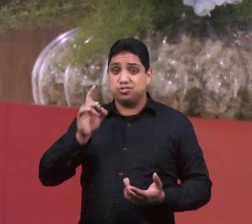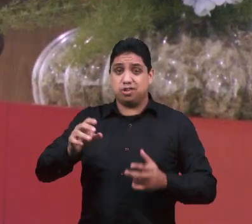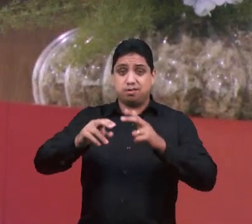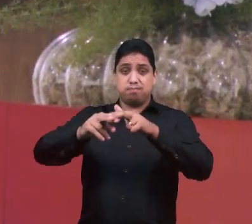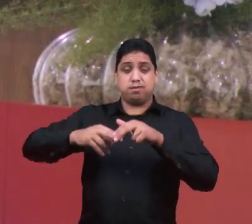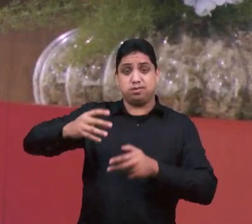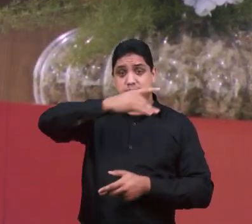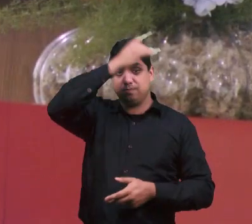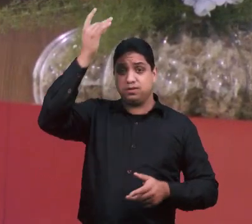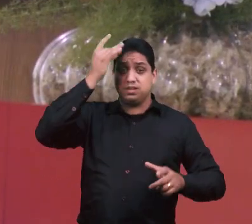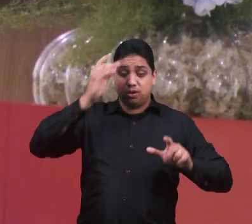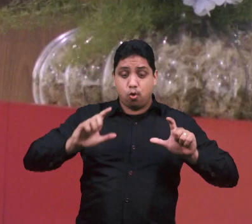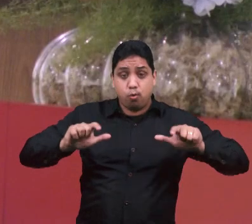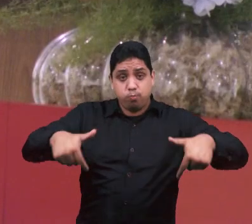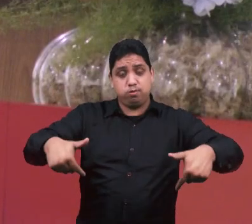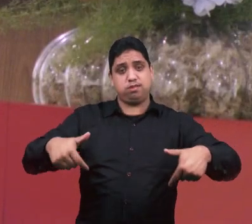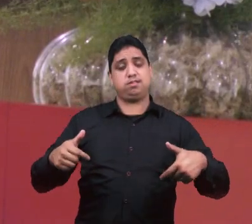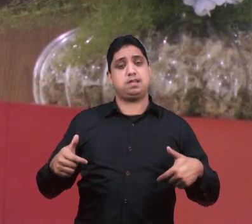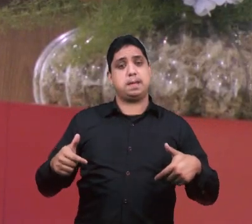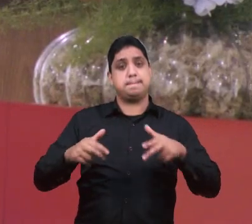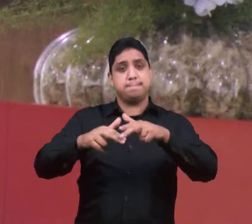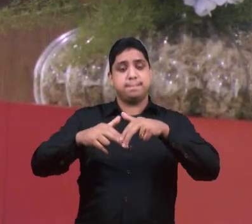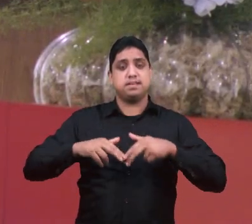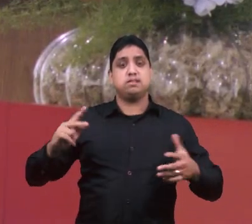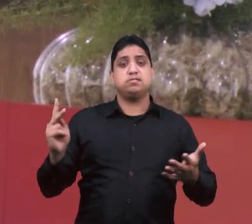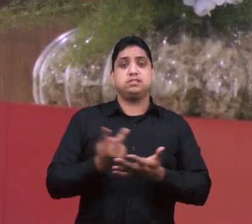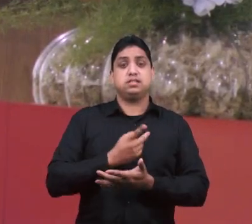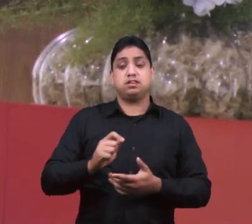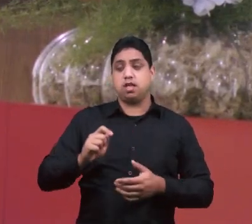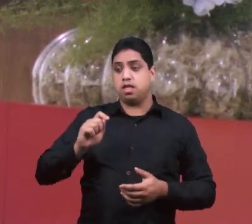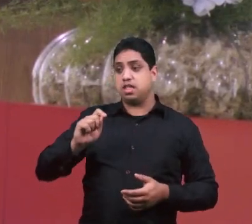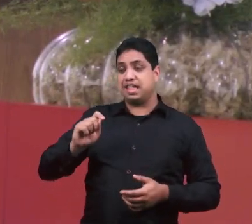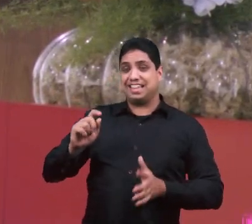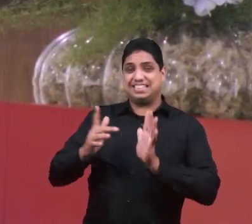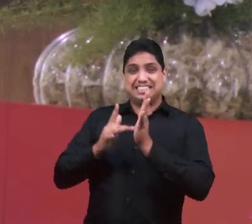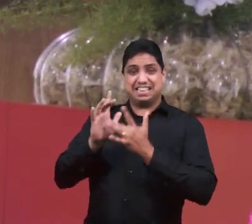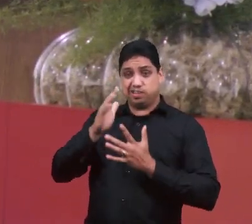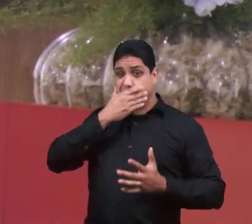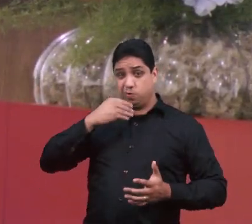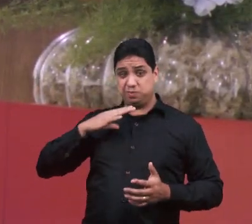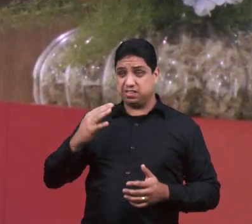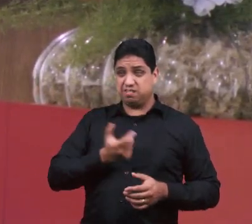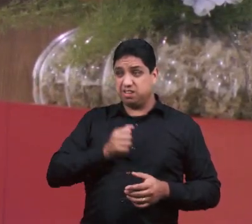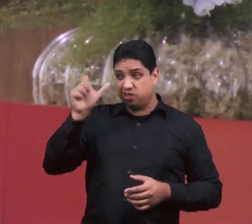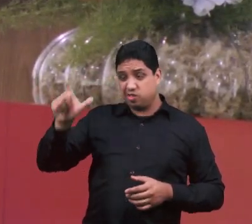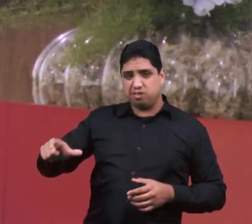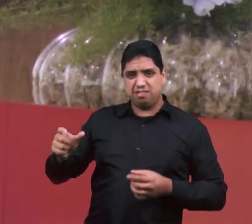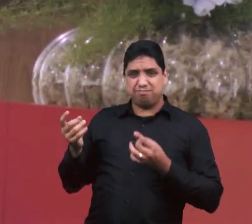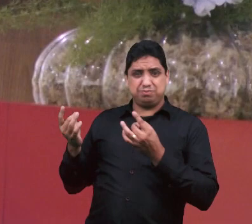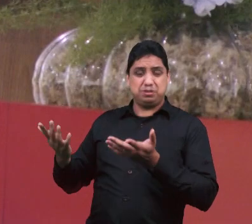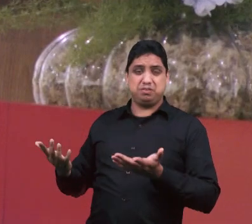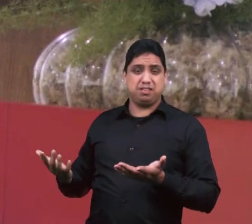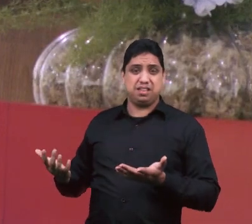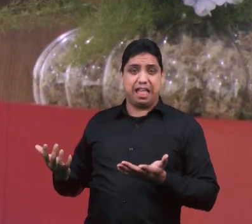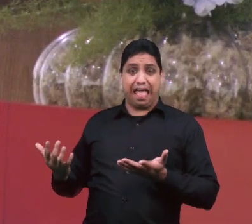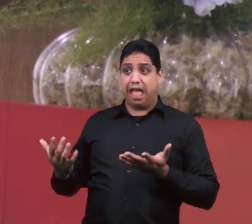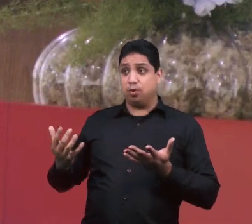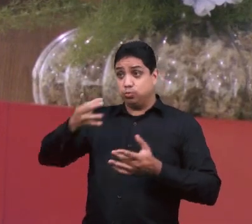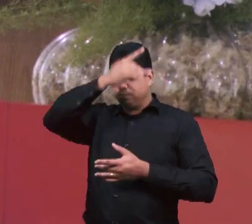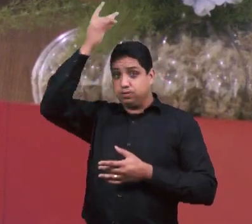part par le Saint-Esprit. Donc, il abandonne le Sauveur, il abandonne les ressources du salut